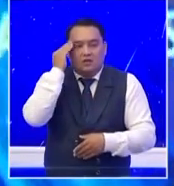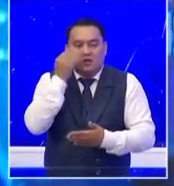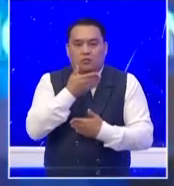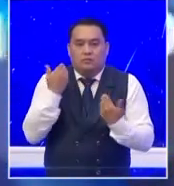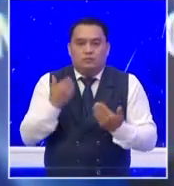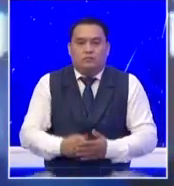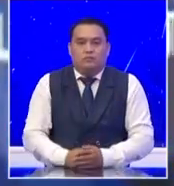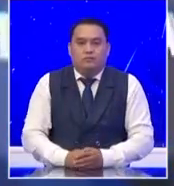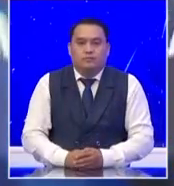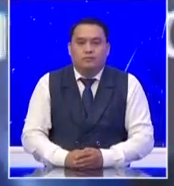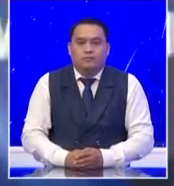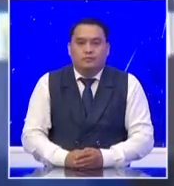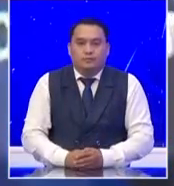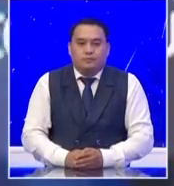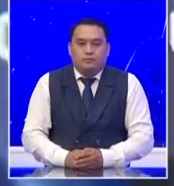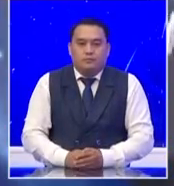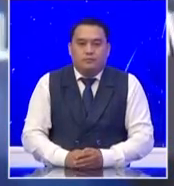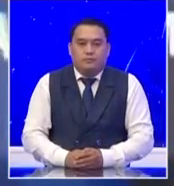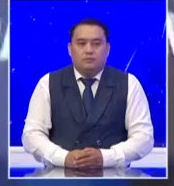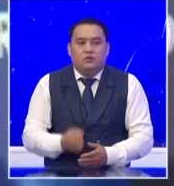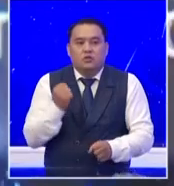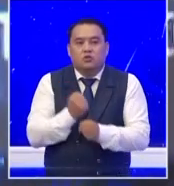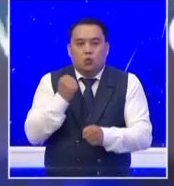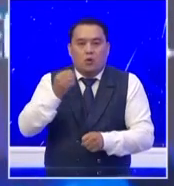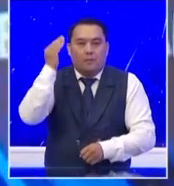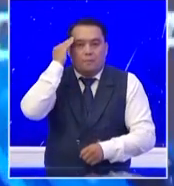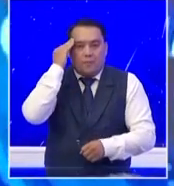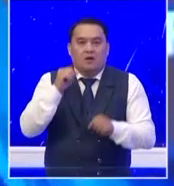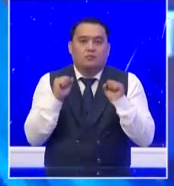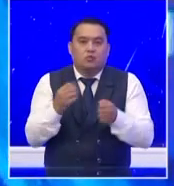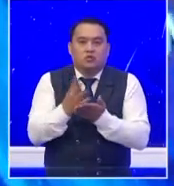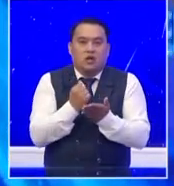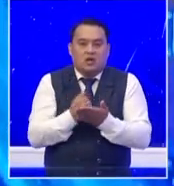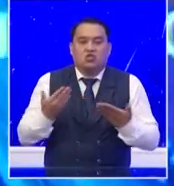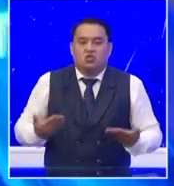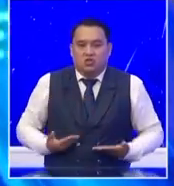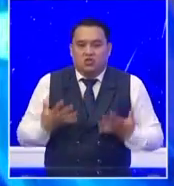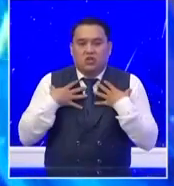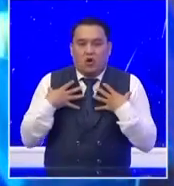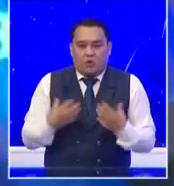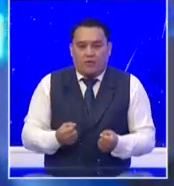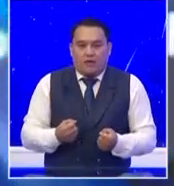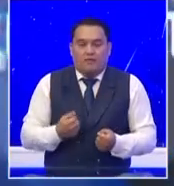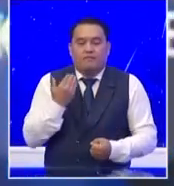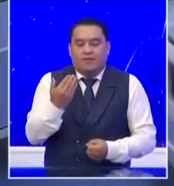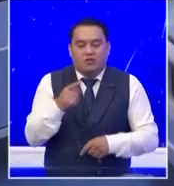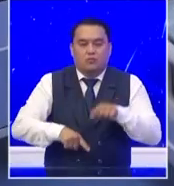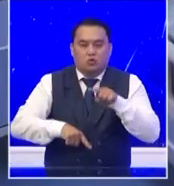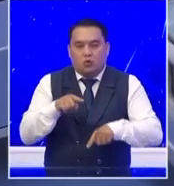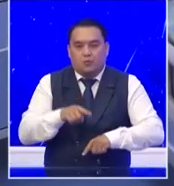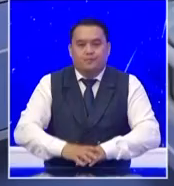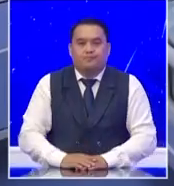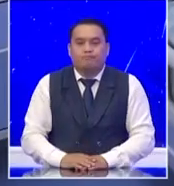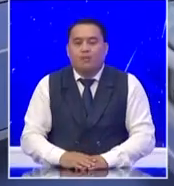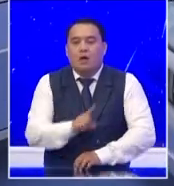везде соблюдаются гражданами. Строгое соблюдение этих норм может сохранить жизнь и здоровье вашим близким. Отметил